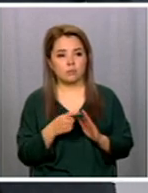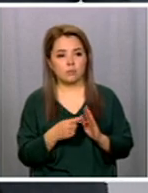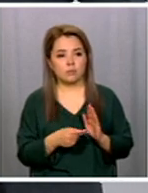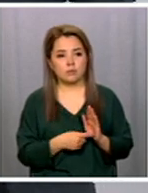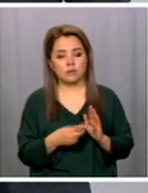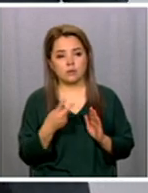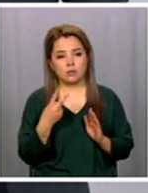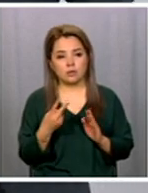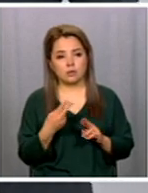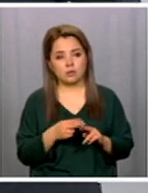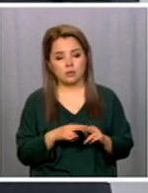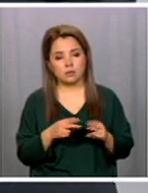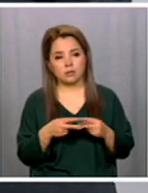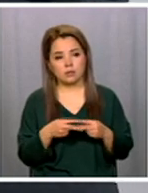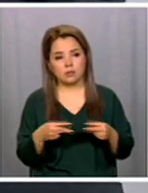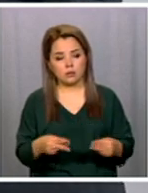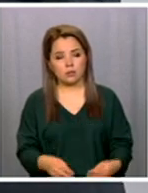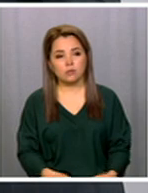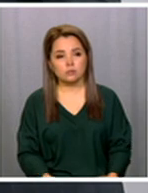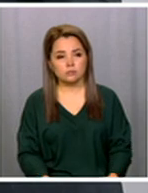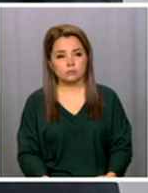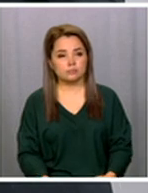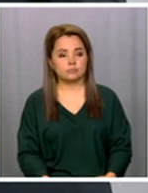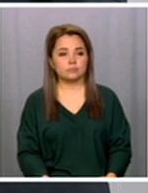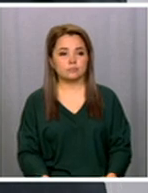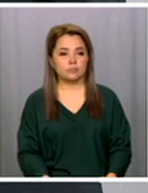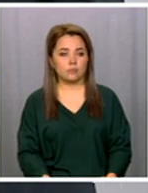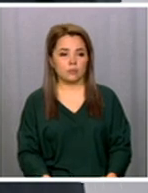2-ке тең.